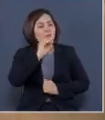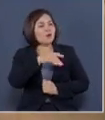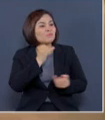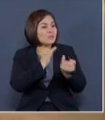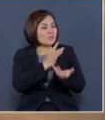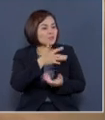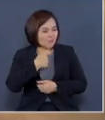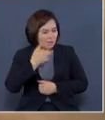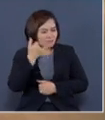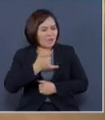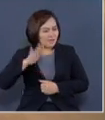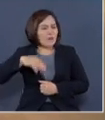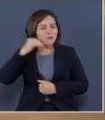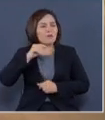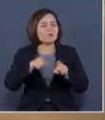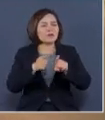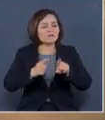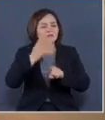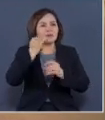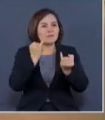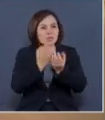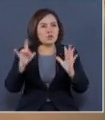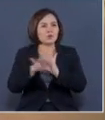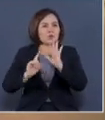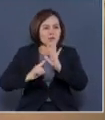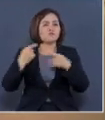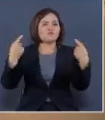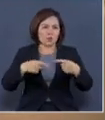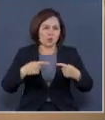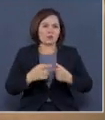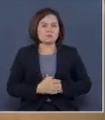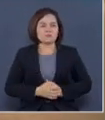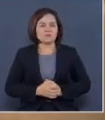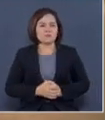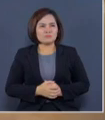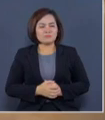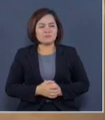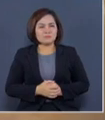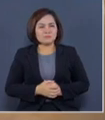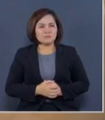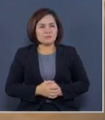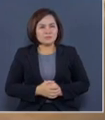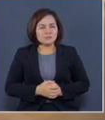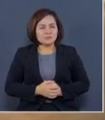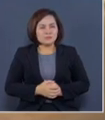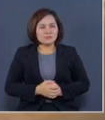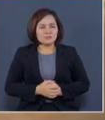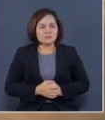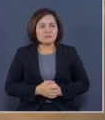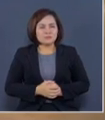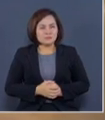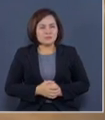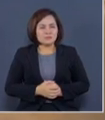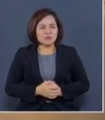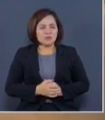แล้วไม่ชินอีกเหรอที่มาสายทุกวันแบบนี้มันก็เลยเป็นต้นเหตุให้มีเรื่องมีราวกันเกิดขึ้นนะคะสุดท้ายนิพนธ์ไปโร